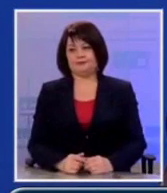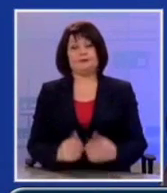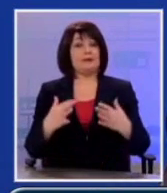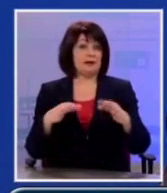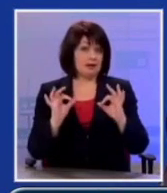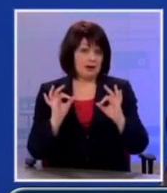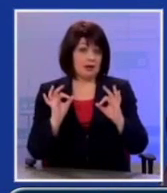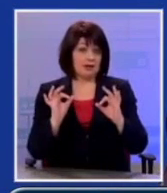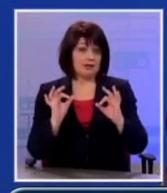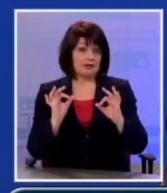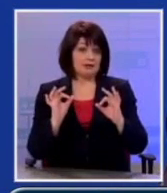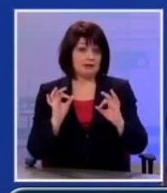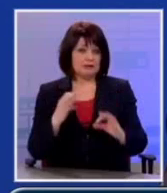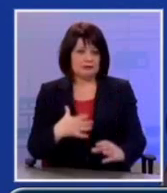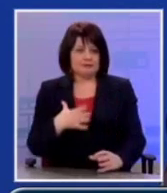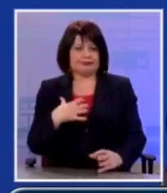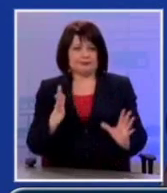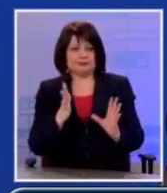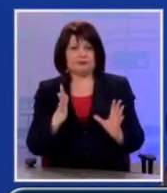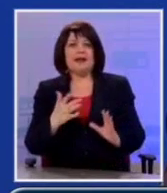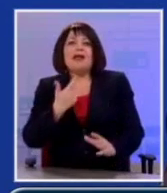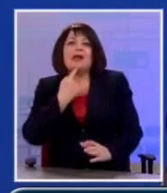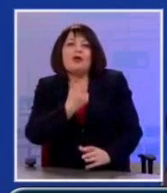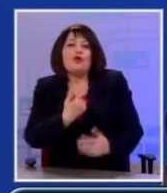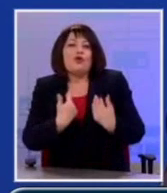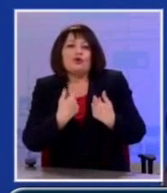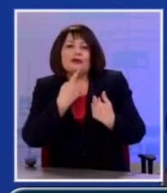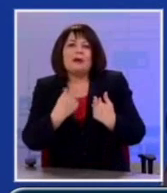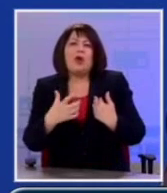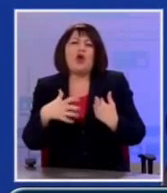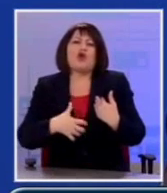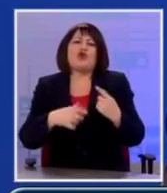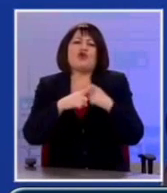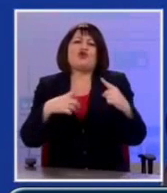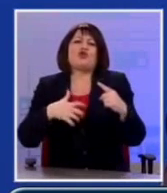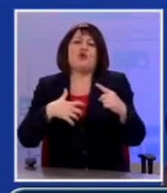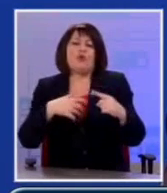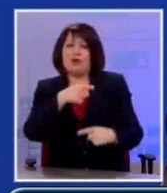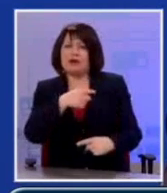καταρχάς κακώς αρπαχτήκατε. Εγώ σας έκανα λίγο χιούμορ, αλλά φαίνεται ότι